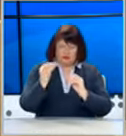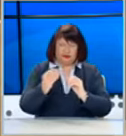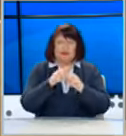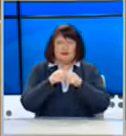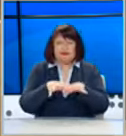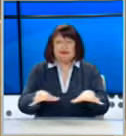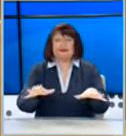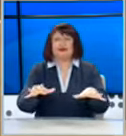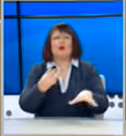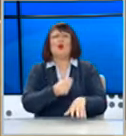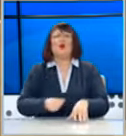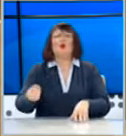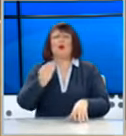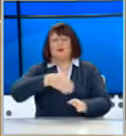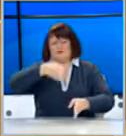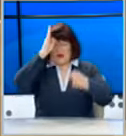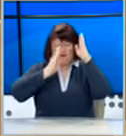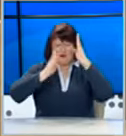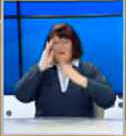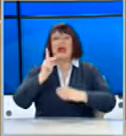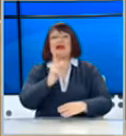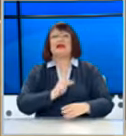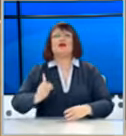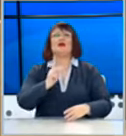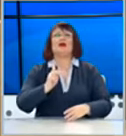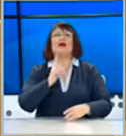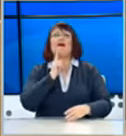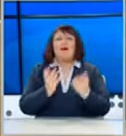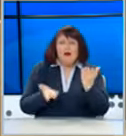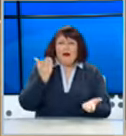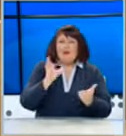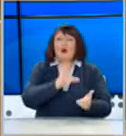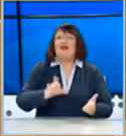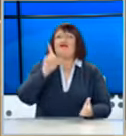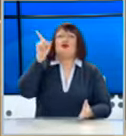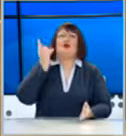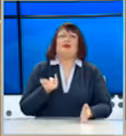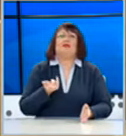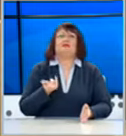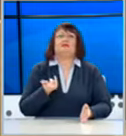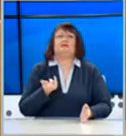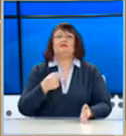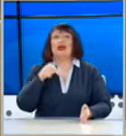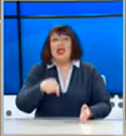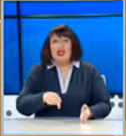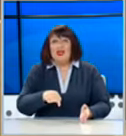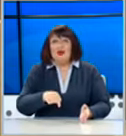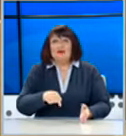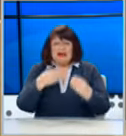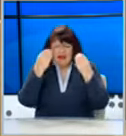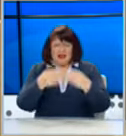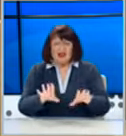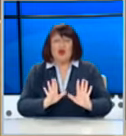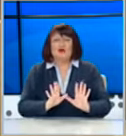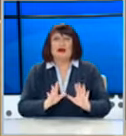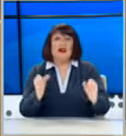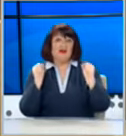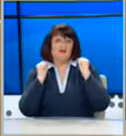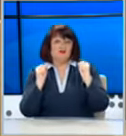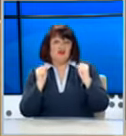είναι πολλαπλάσιες από τις υπόλοιπες ευρωπαϊκές κοινωνίες. Δεν υπάρχει λοιπόν η απαιτούμενη